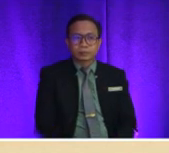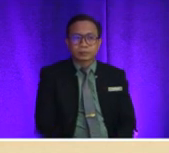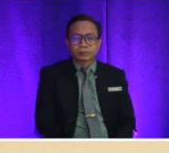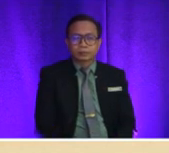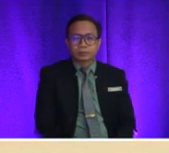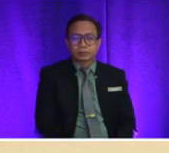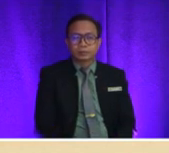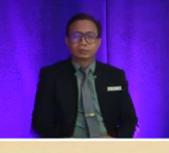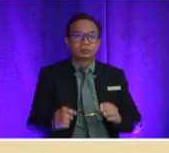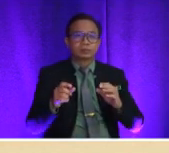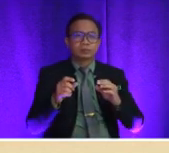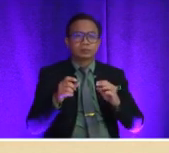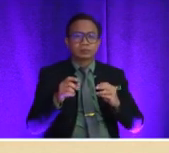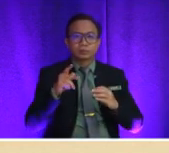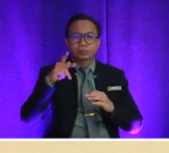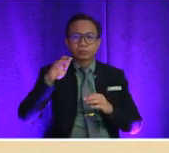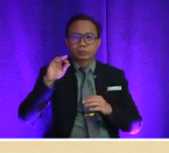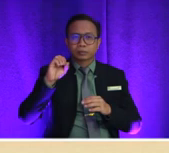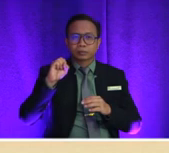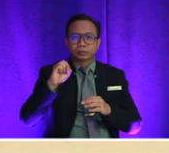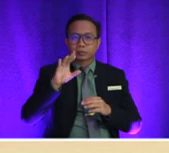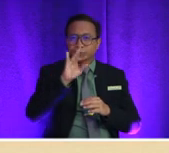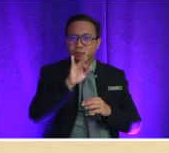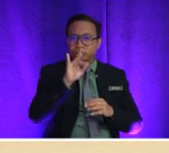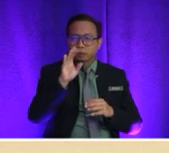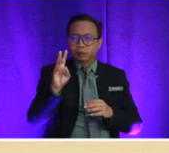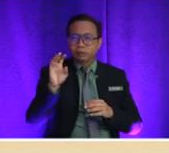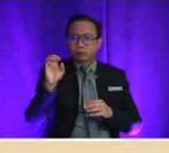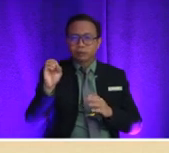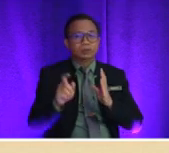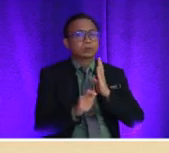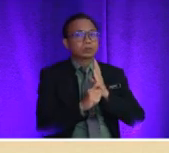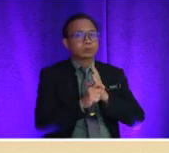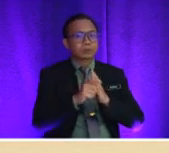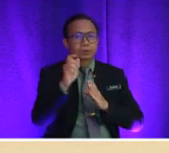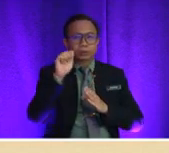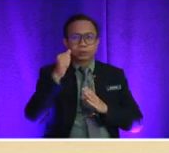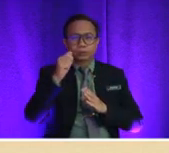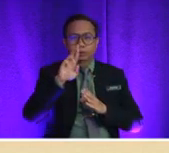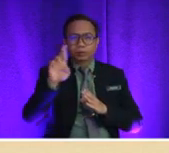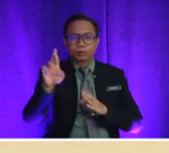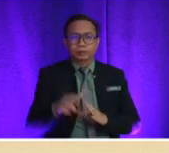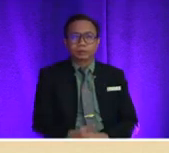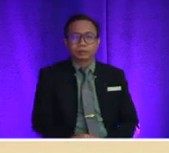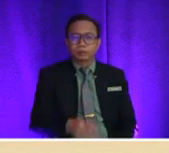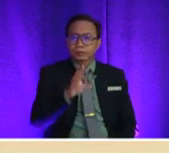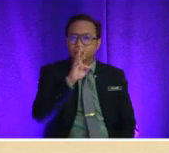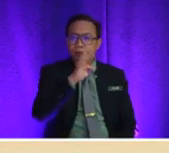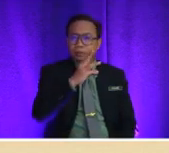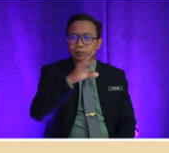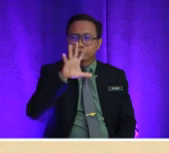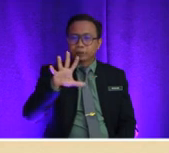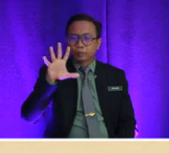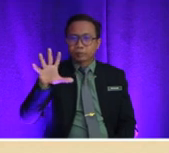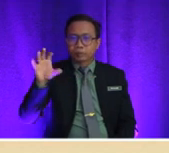juga pengeluaran atau penggunangatus 800 tambah dengan Rp10.000 maka jumlah sekali adalah 6.550